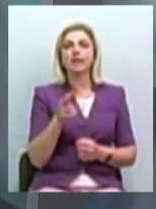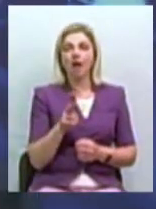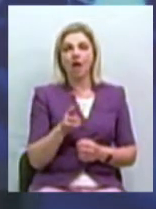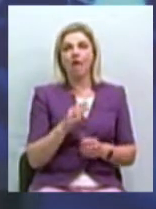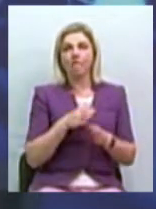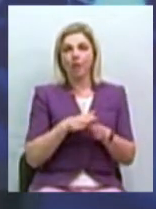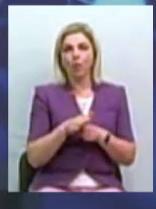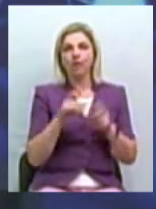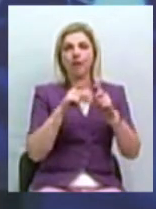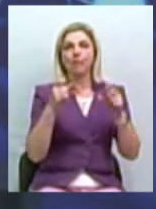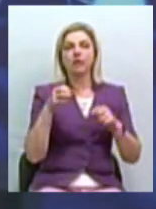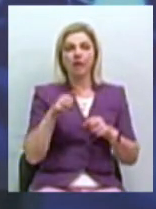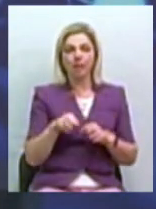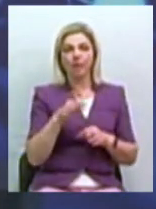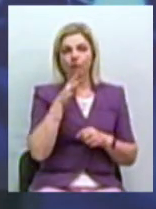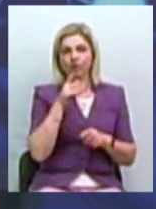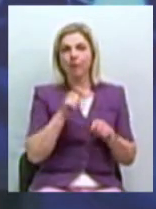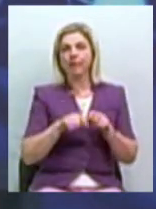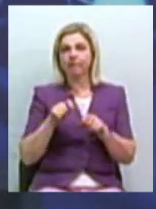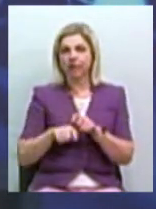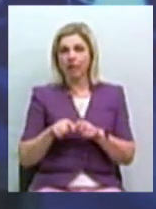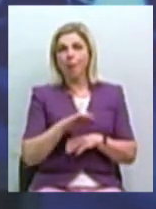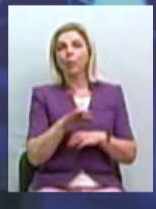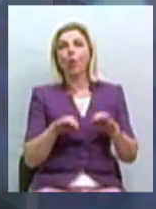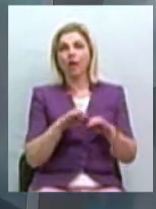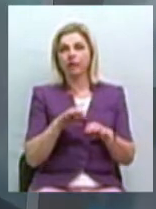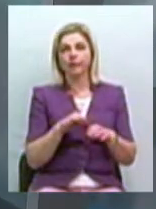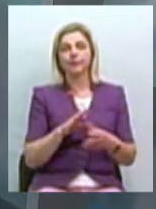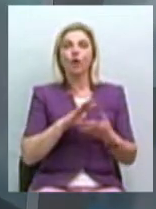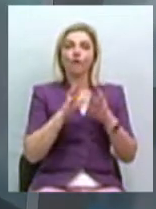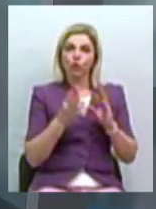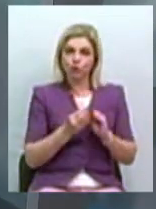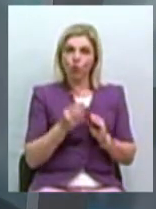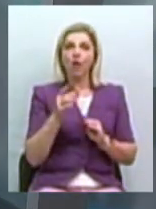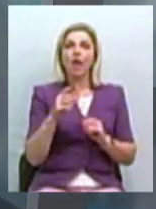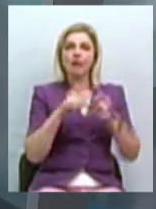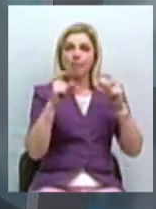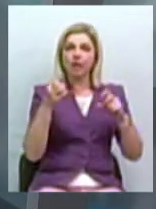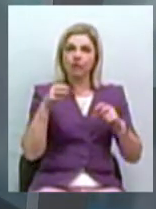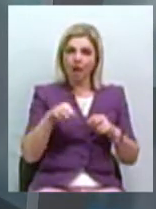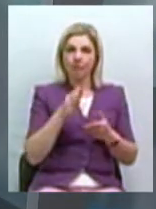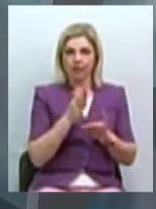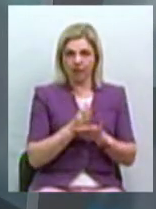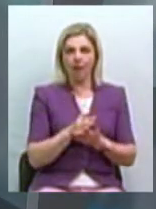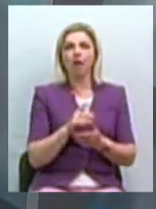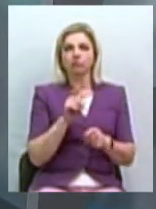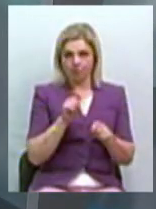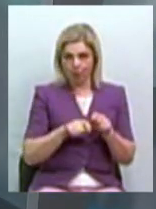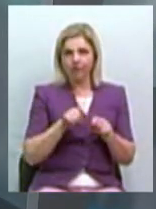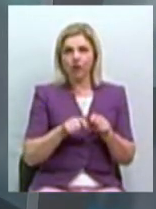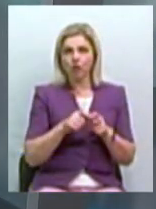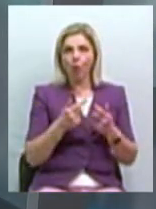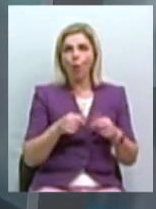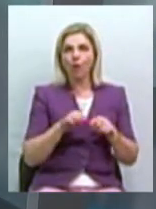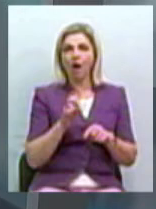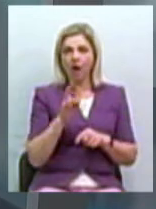час перевірки проєктів? Ну, взагалі, да, департамент визначений уповноваженим робочим органом, який організовує даний процес.